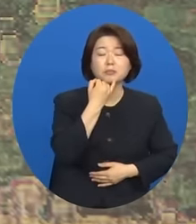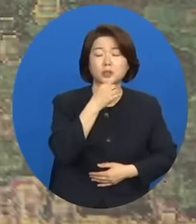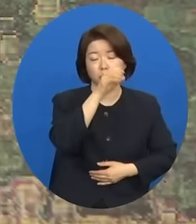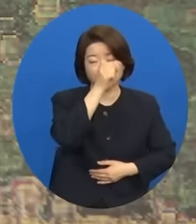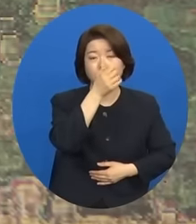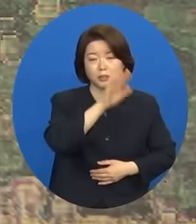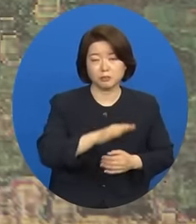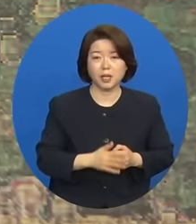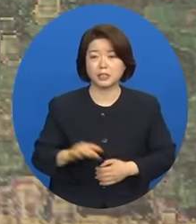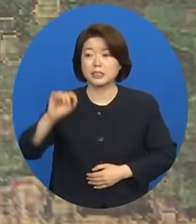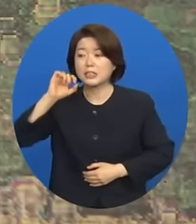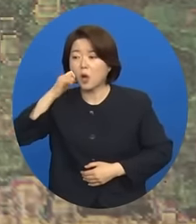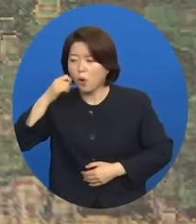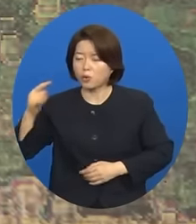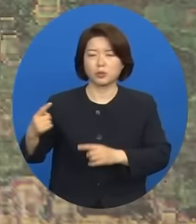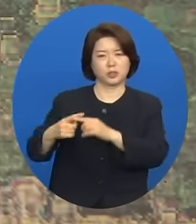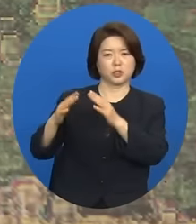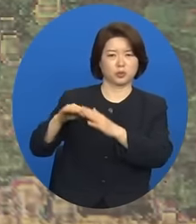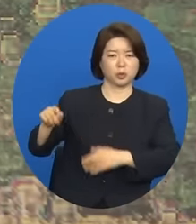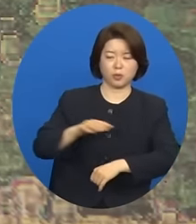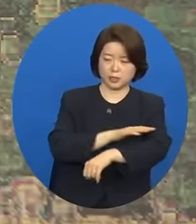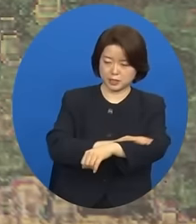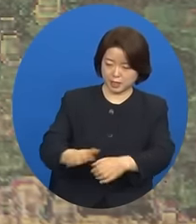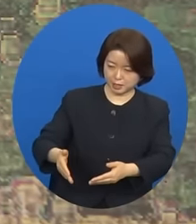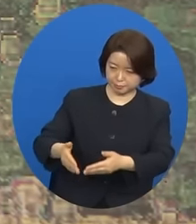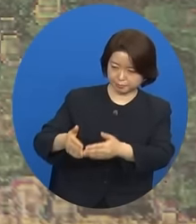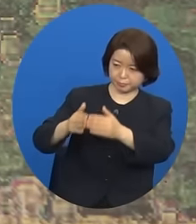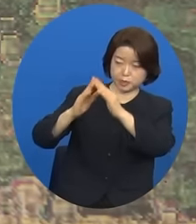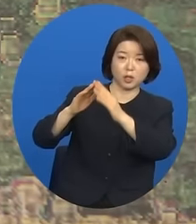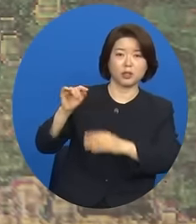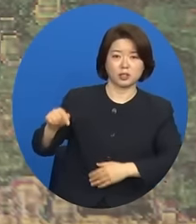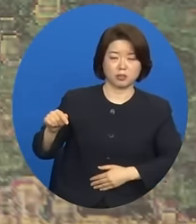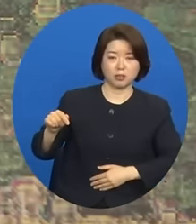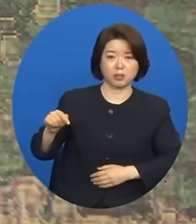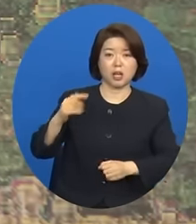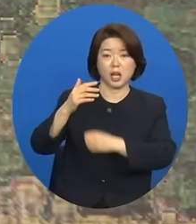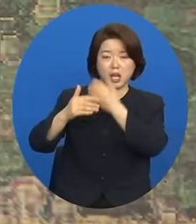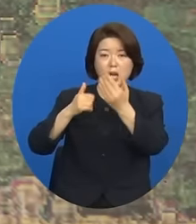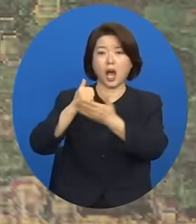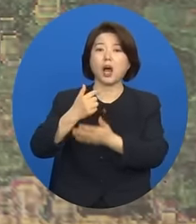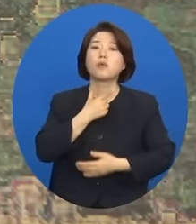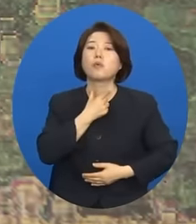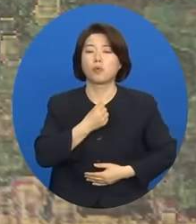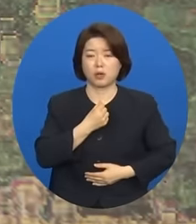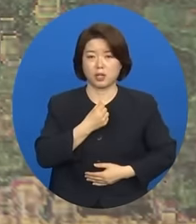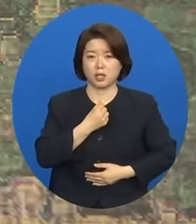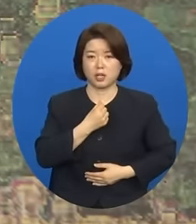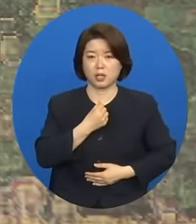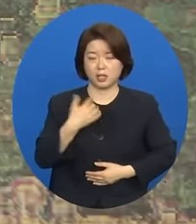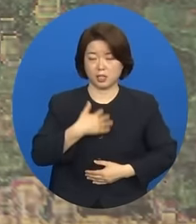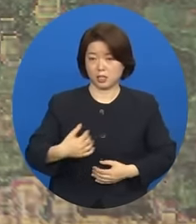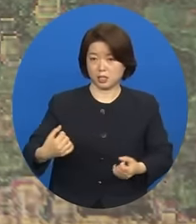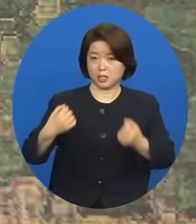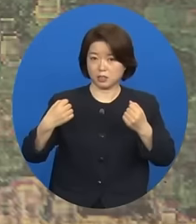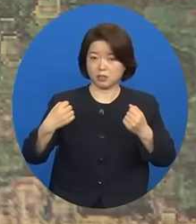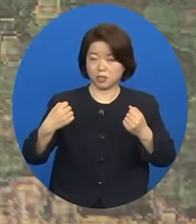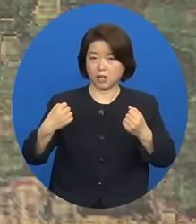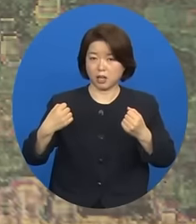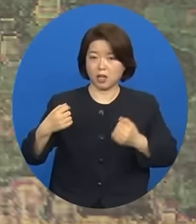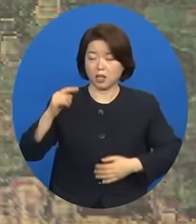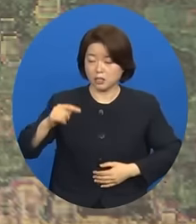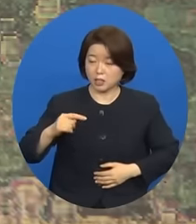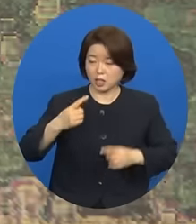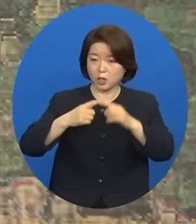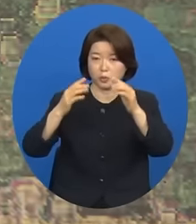이 지금 어려운 교회를 잘 세우는 것도 하나님이 원하시는 거 아니겠습니까? 건강하게 세우면 그것이 또한 정말